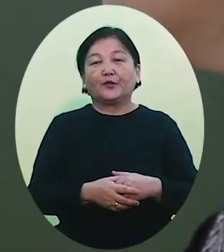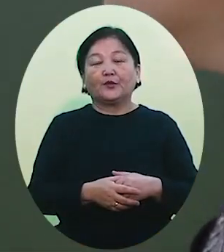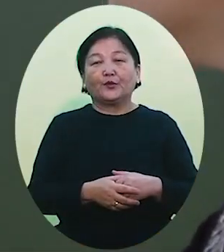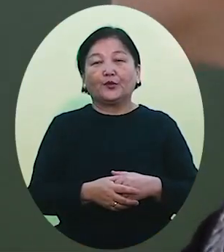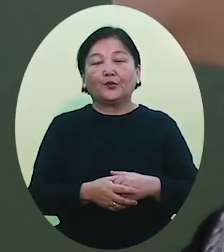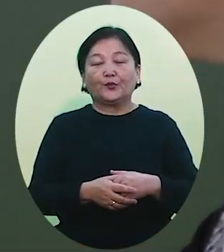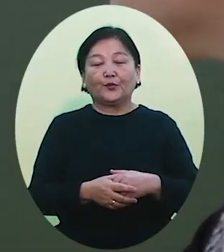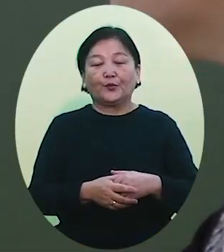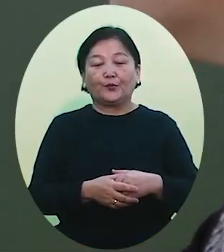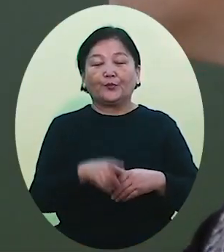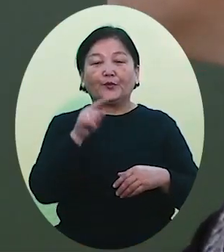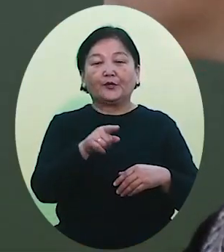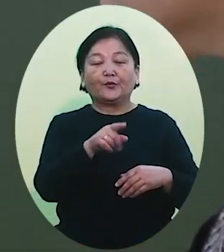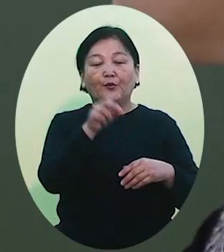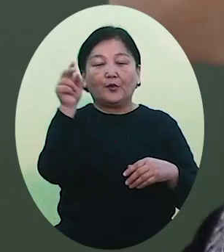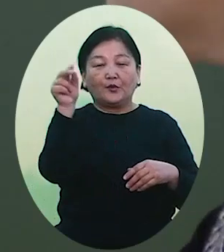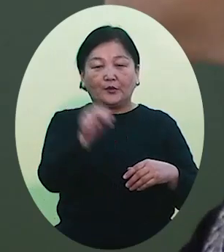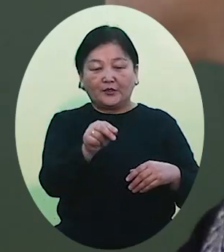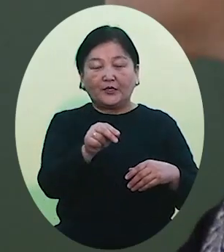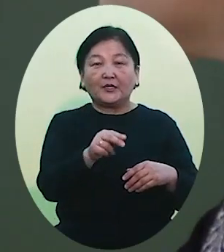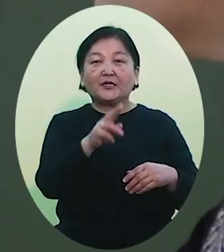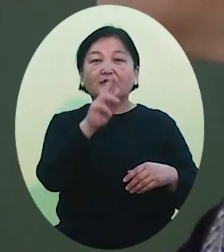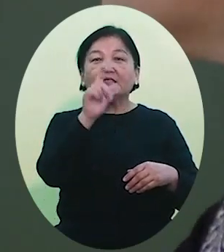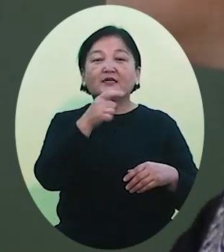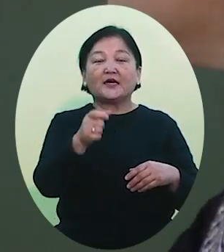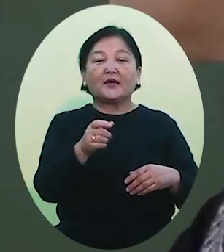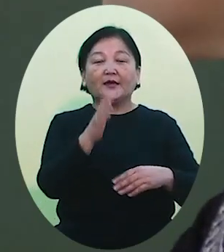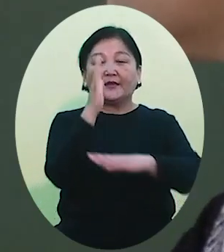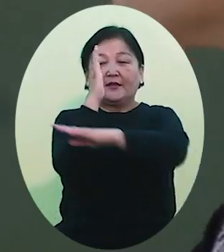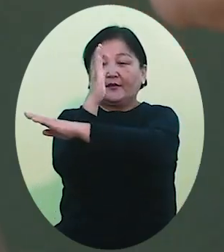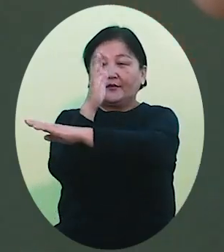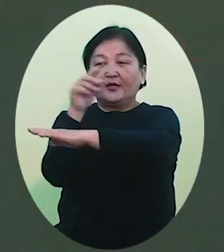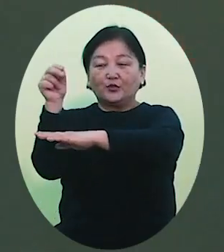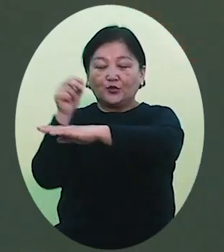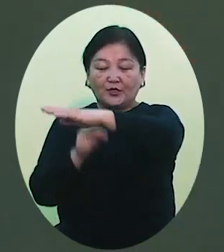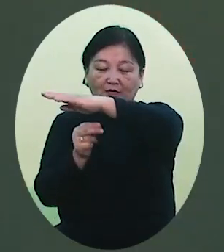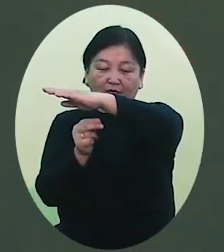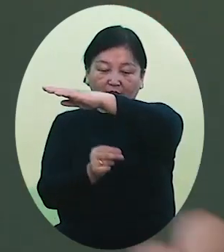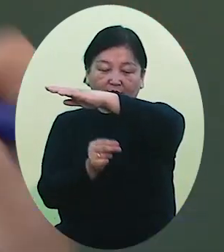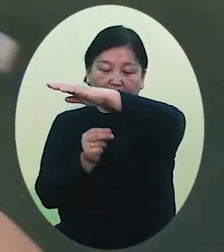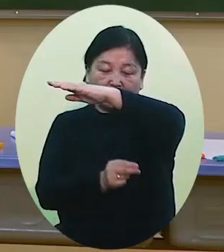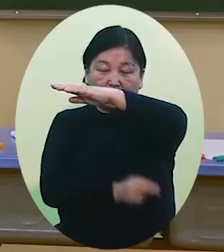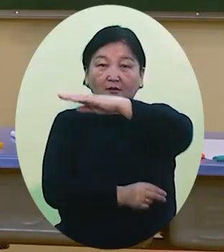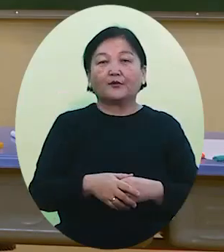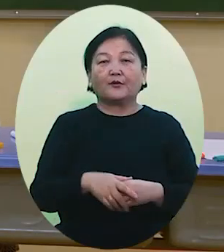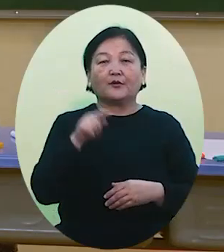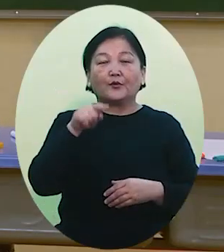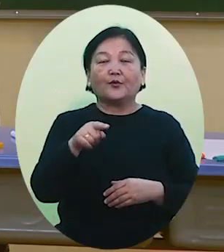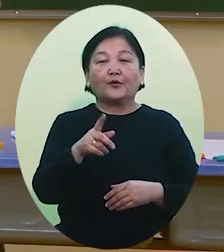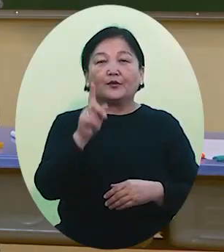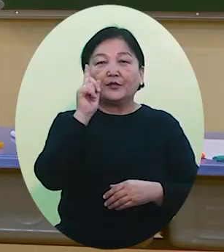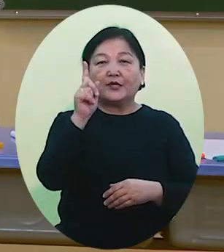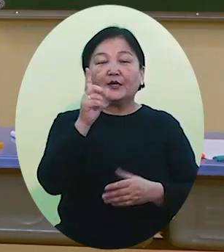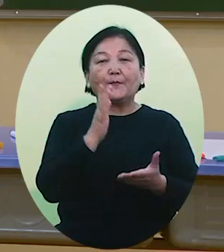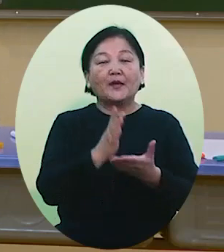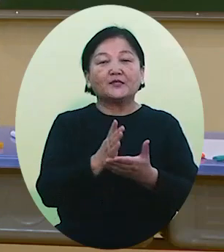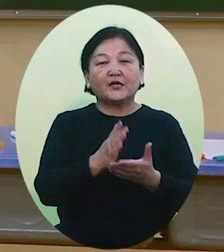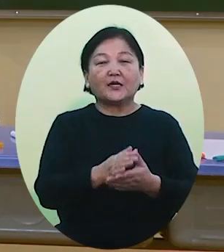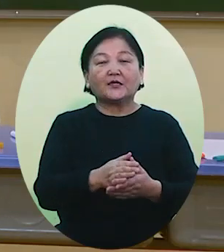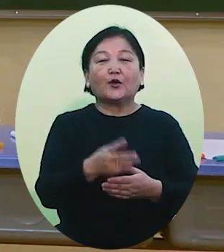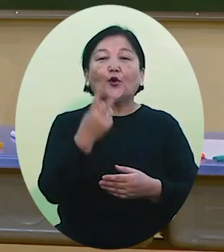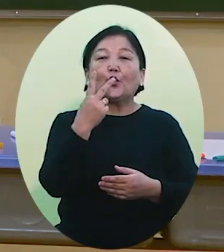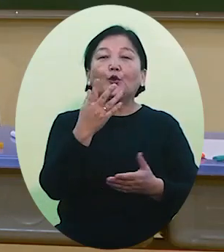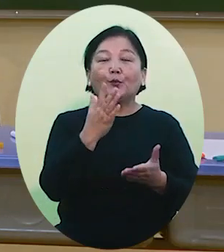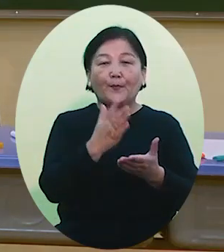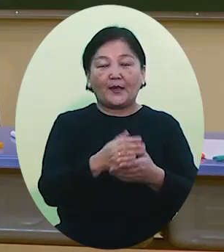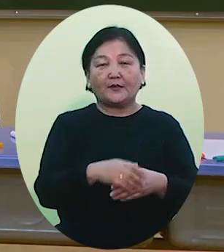байхад 2. За бид нар энэ огтлцсан цэгийг тасархаа зураасаар тэмдэглэж өгдөг. За дараагийнх нь тэг байхад